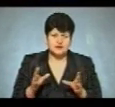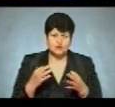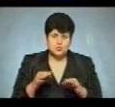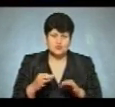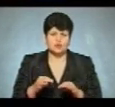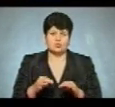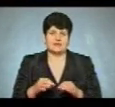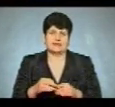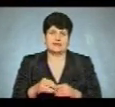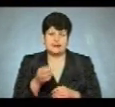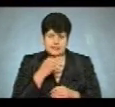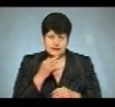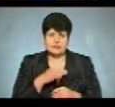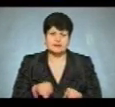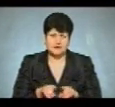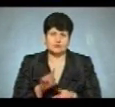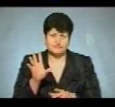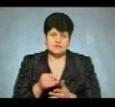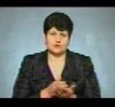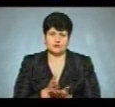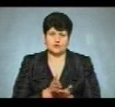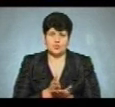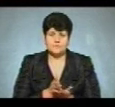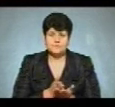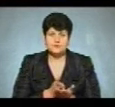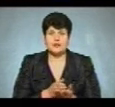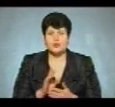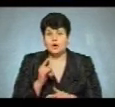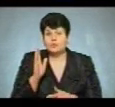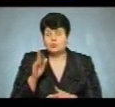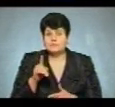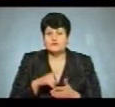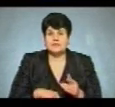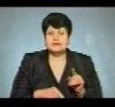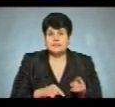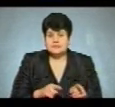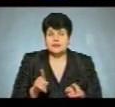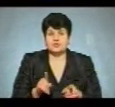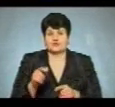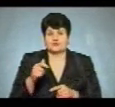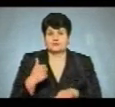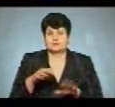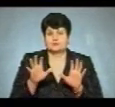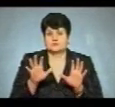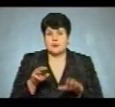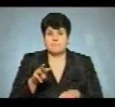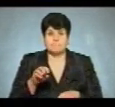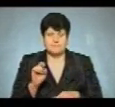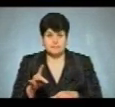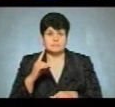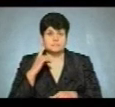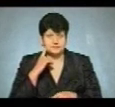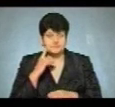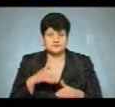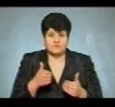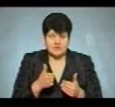приймаємо участь і ми їх також обслуговуємо. Будемо сподіватися на те, що очільник міста почує дане звернення і все ж таки відреагує